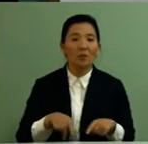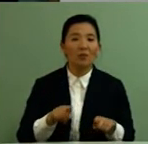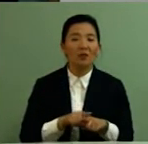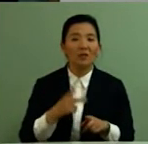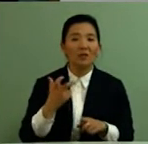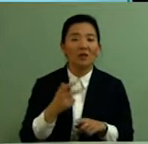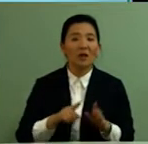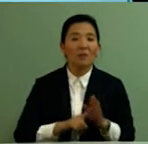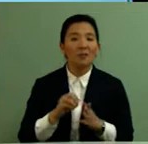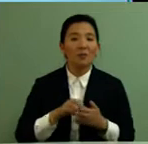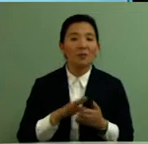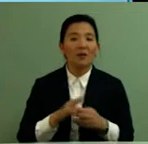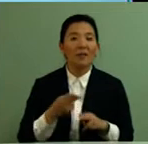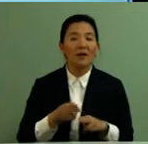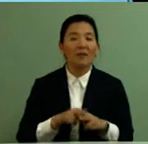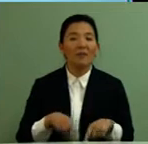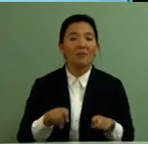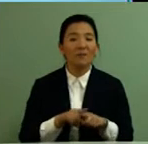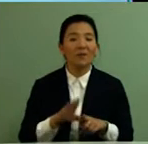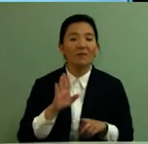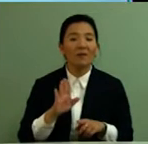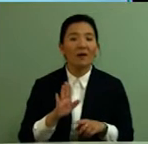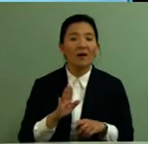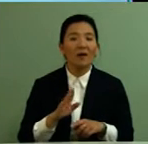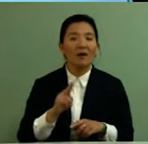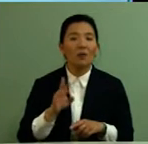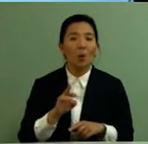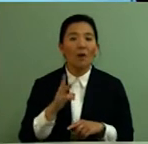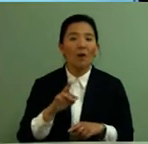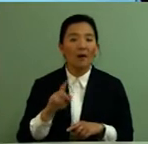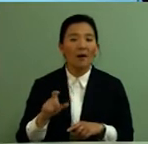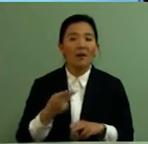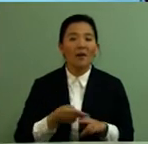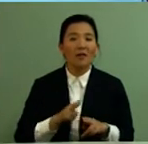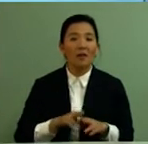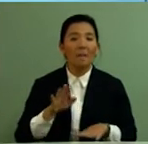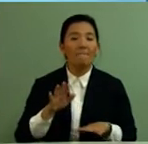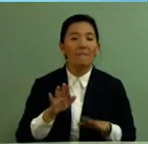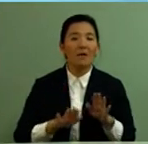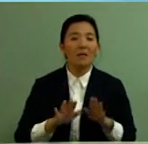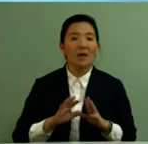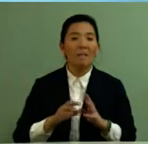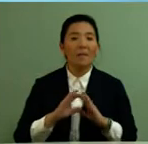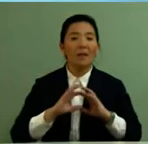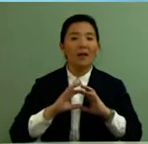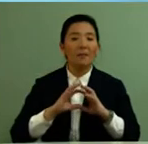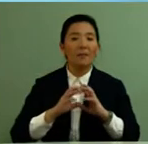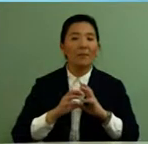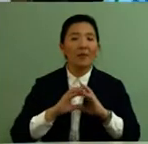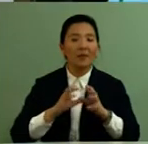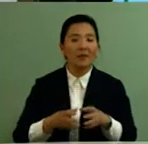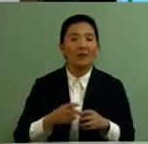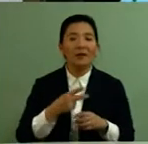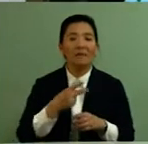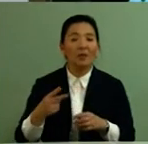300. Давайте запишем это именно в долях. Получается, масса планеты равно 3